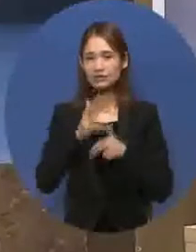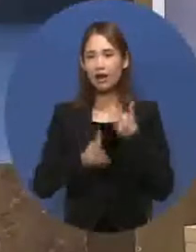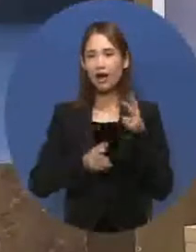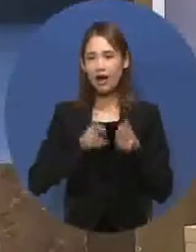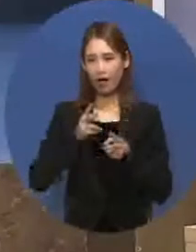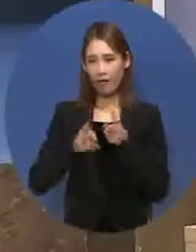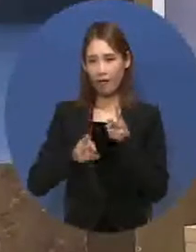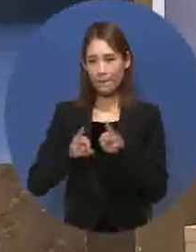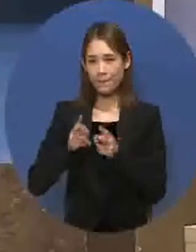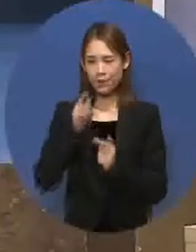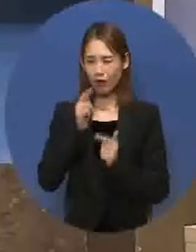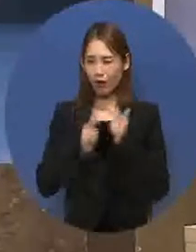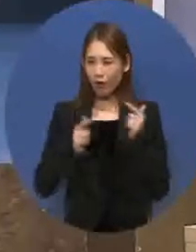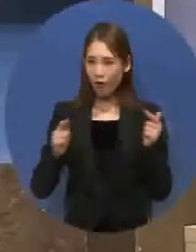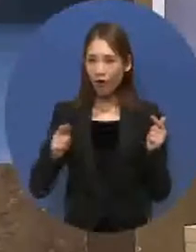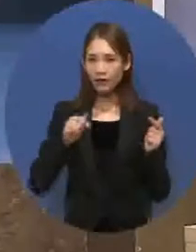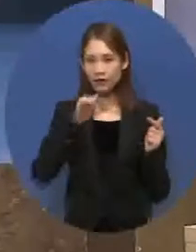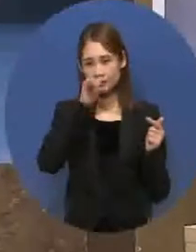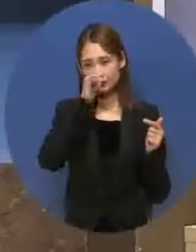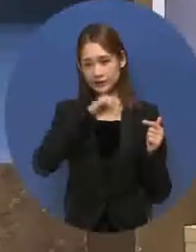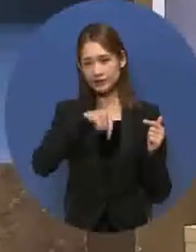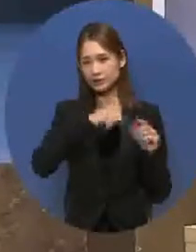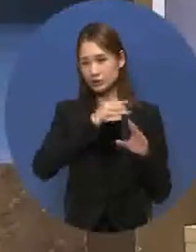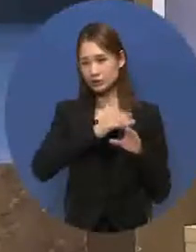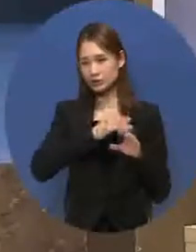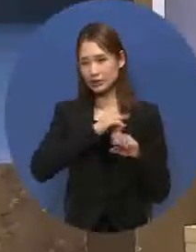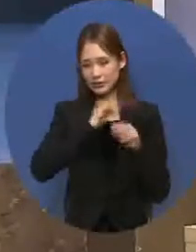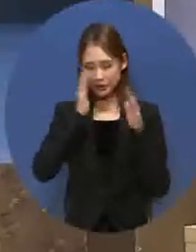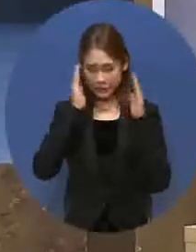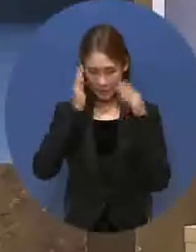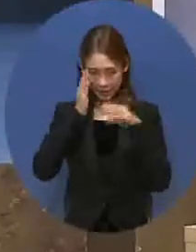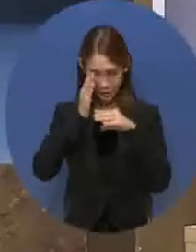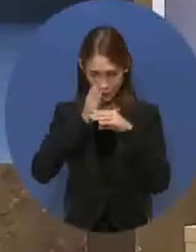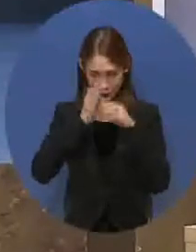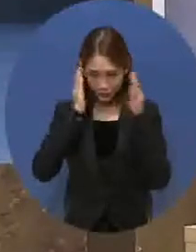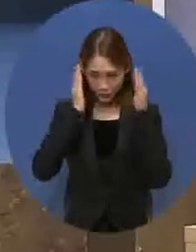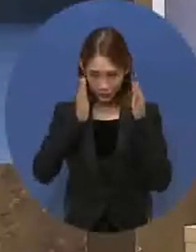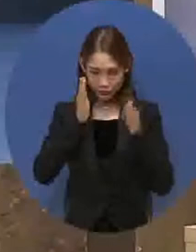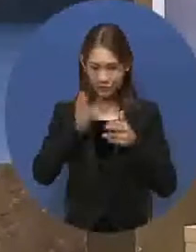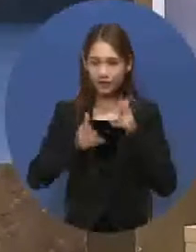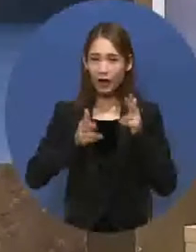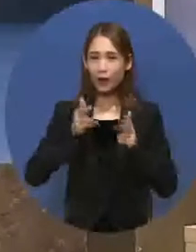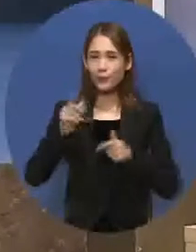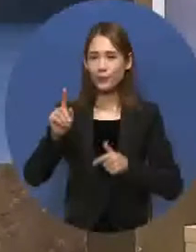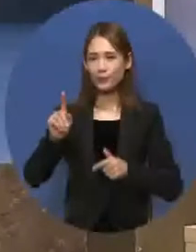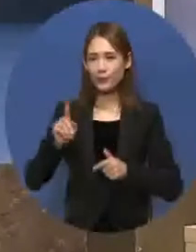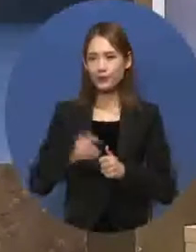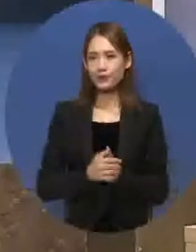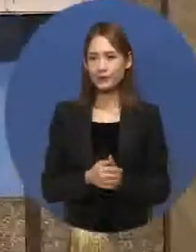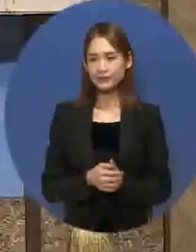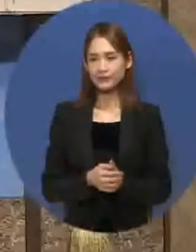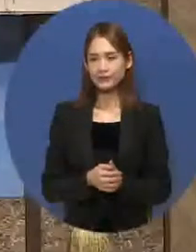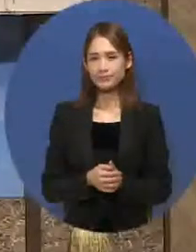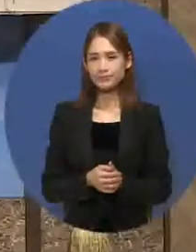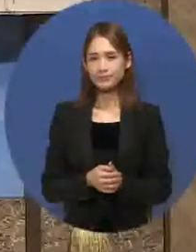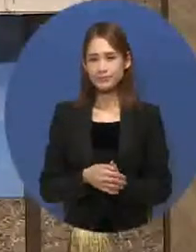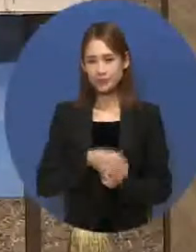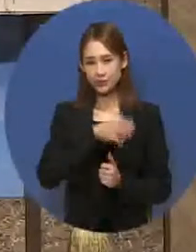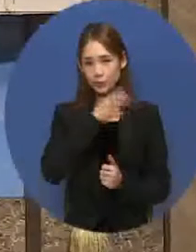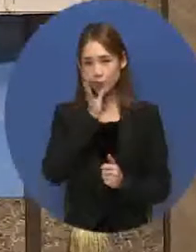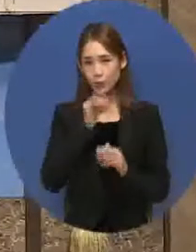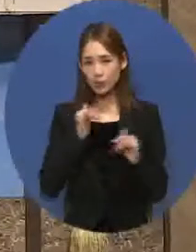있을 예, 것 같은데요. 예. 그 중에서 가장 중점적으로 진행하고 있는 사업이 있다면 어떤 예. 사업이 있을까요?